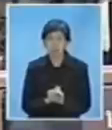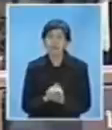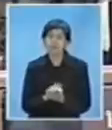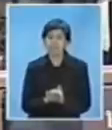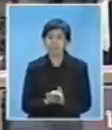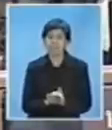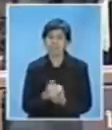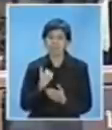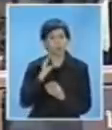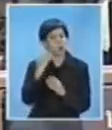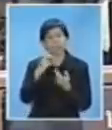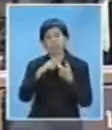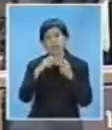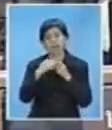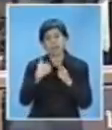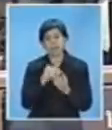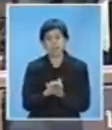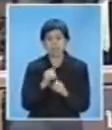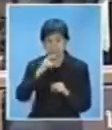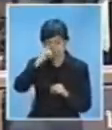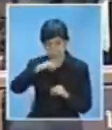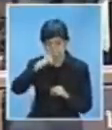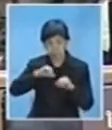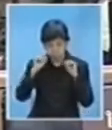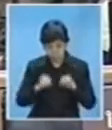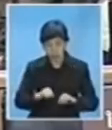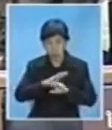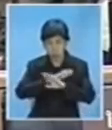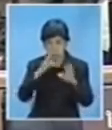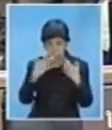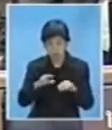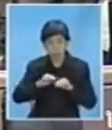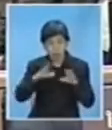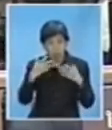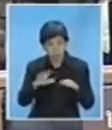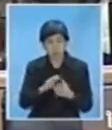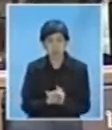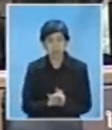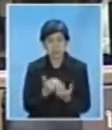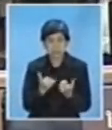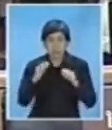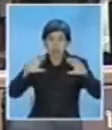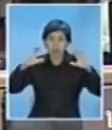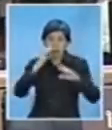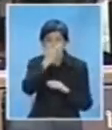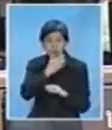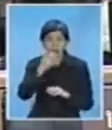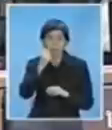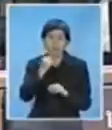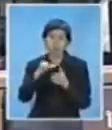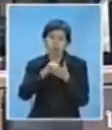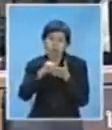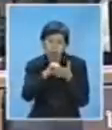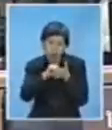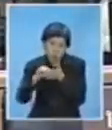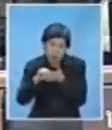โลกด้วยแม้ศาลไทยจะตัดสินยกเลิกแถลงการนี้แล้วแต่รัฐบาลอภิสิทธิ์ก็ต้องมาตามแก้ปัญห